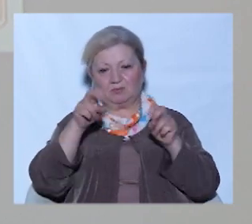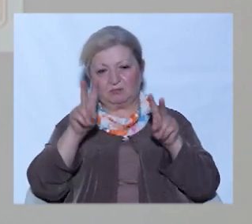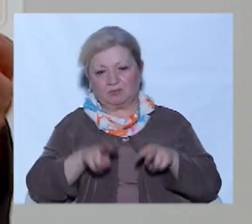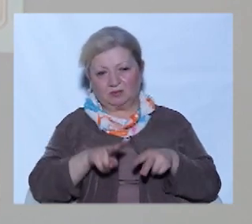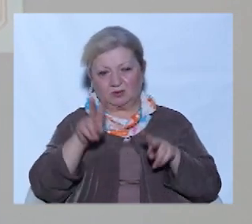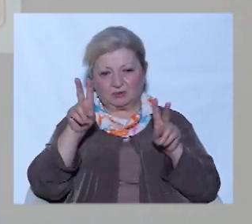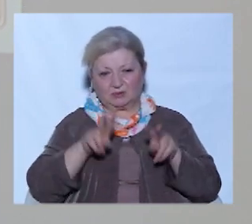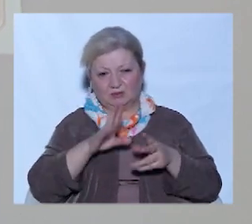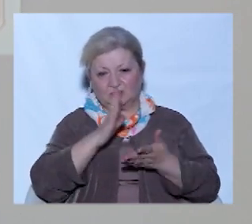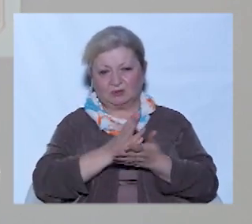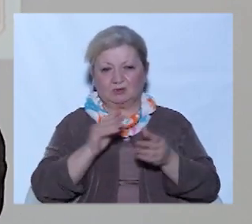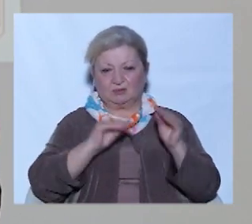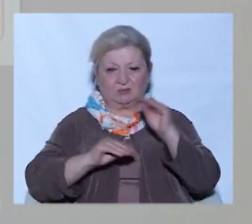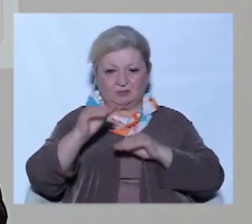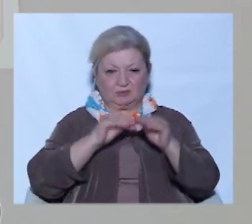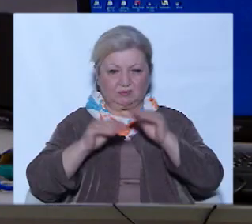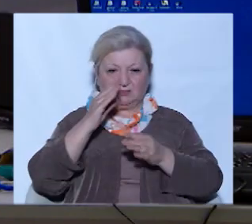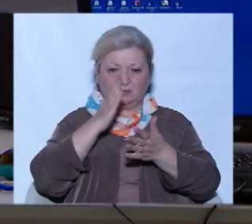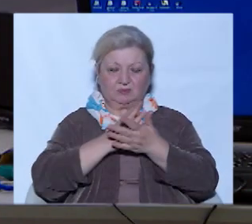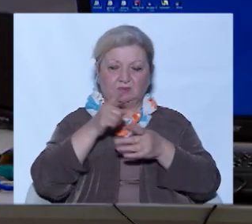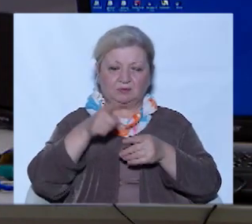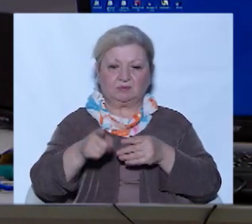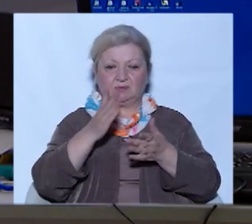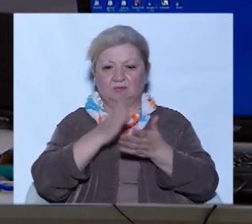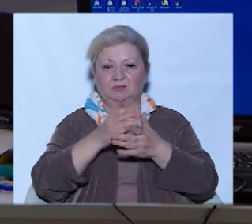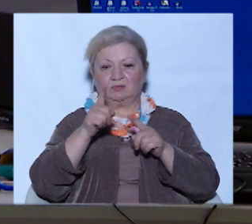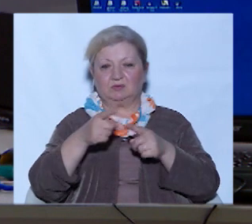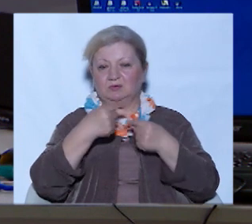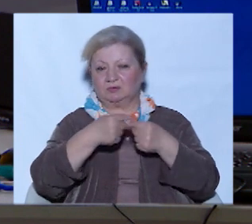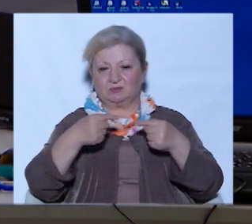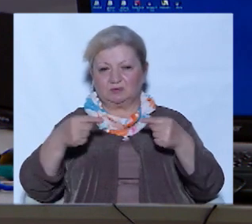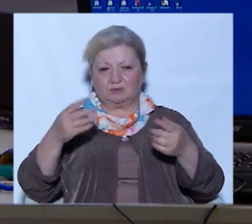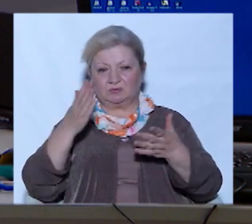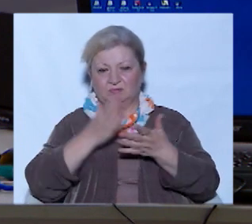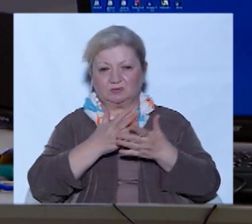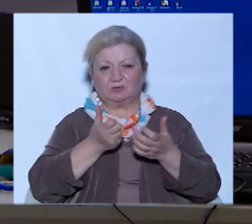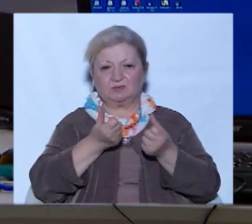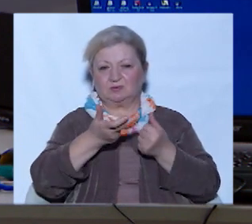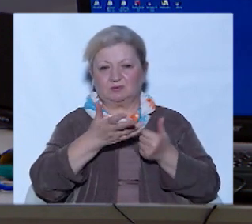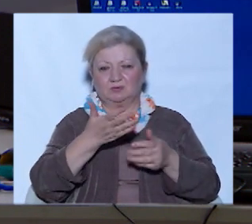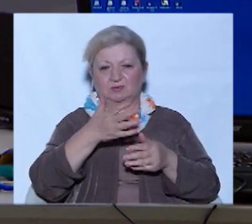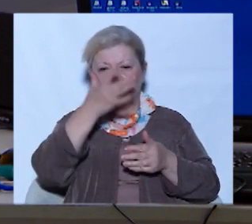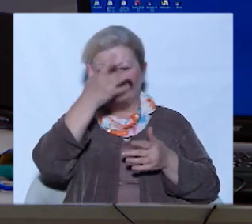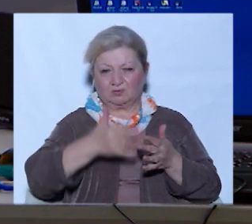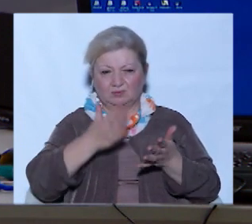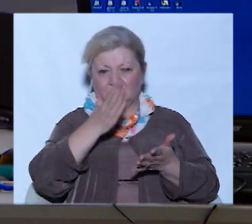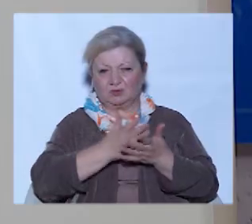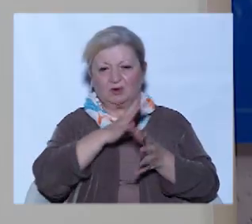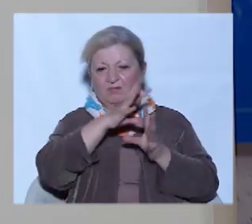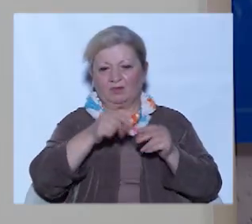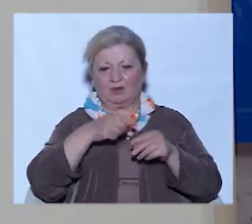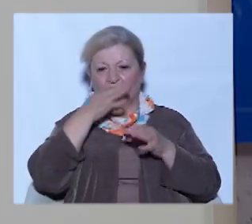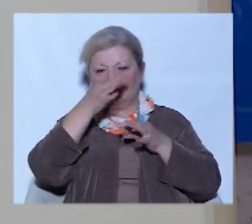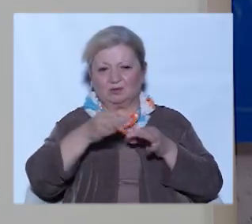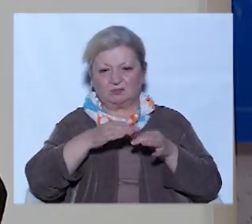ინდუქციის პრინციპზე არის აგებული. დაუსრულებელია ამ მოწყობილობების რიცხვი და ყველა ჩამოთვლა შეუძლებელია